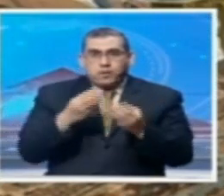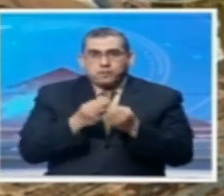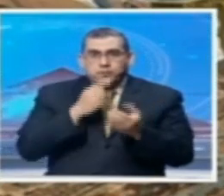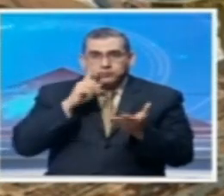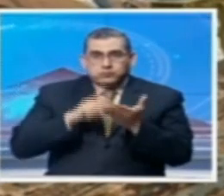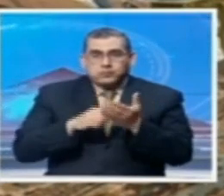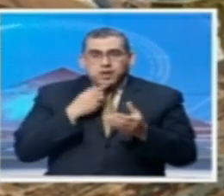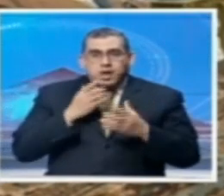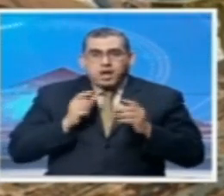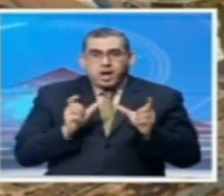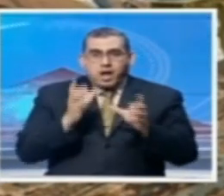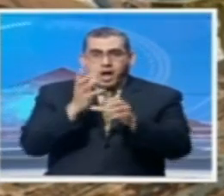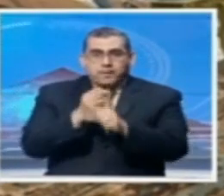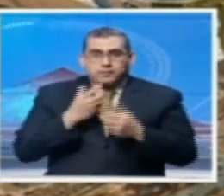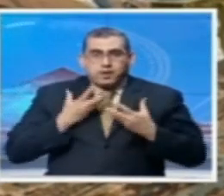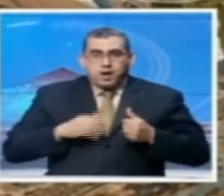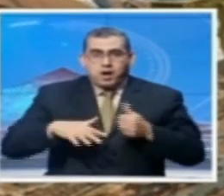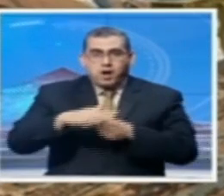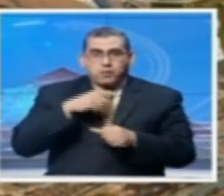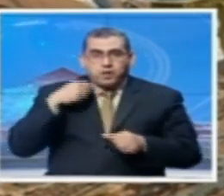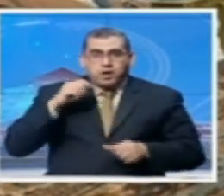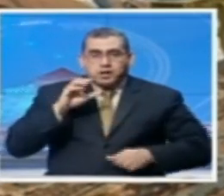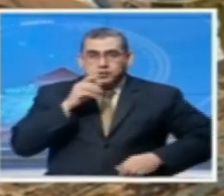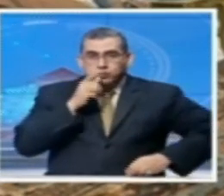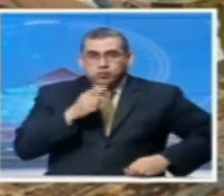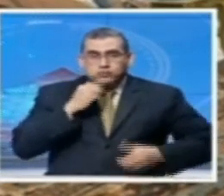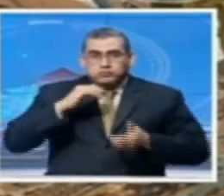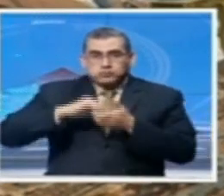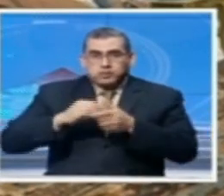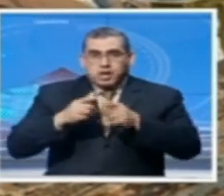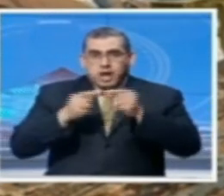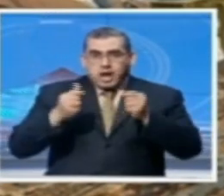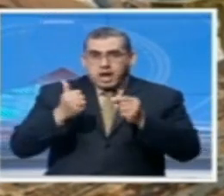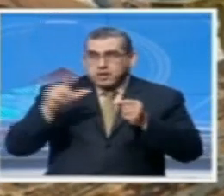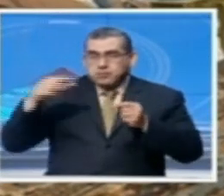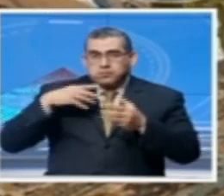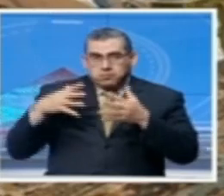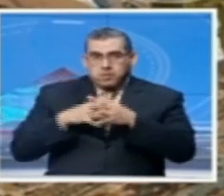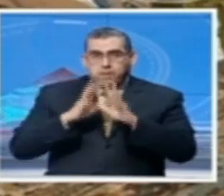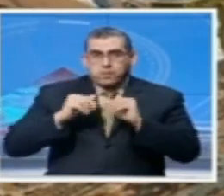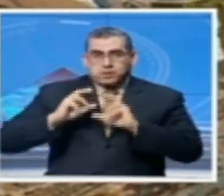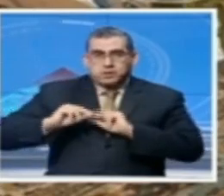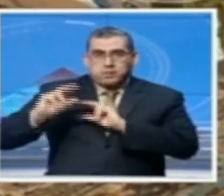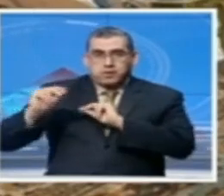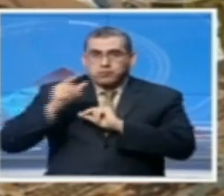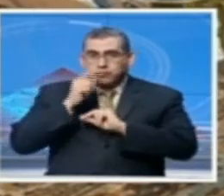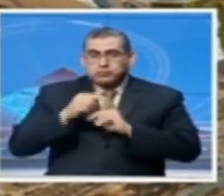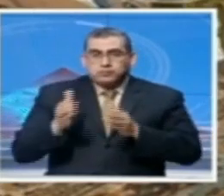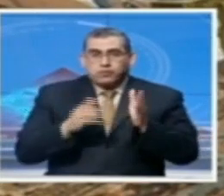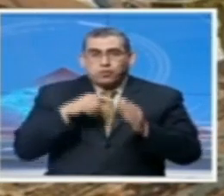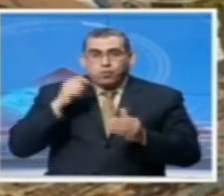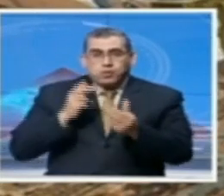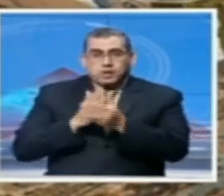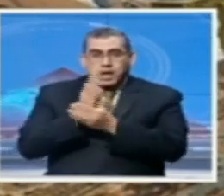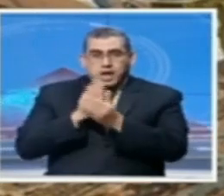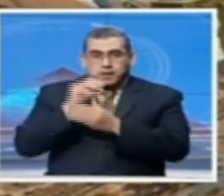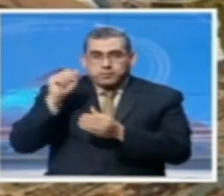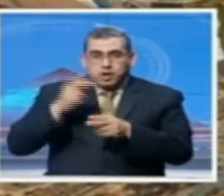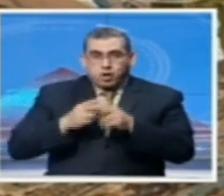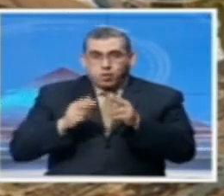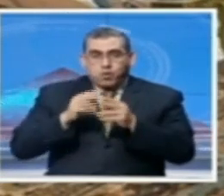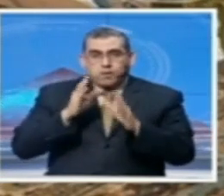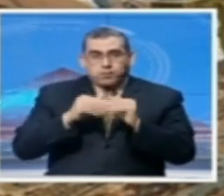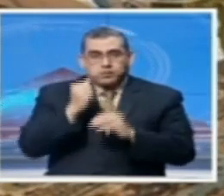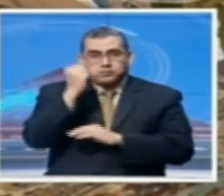وصون أمنها القومي، كما أكد الرئيس ارتباط أمن الخليج بالأمن القومي المصري. من جانبه ثمن وزير الخارجية الكويتي دور